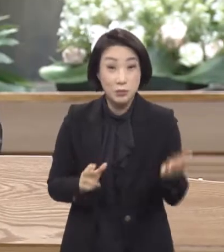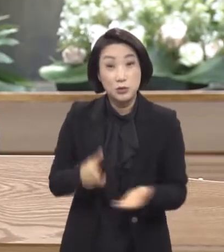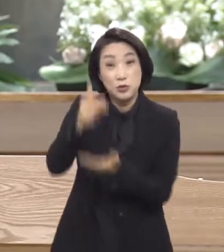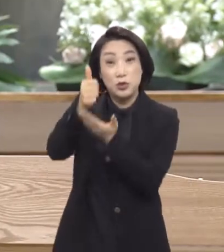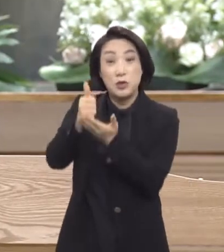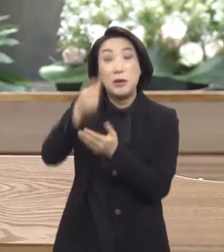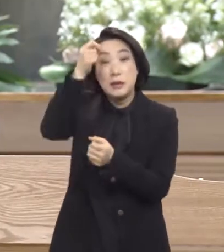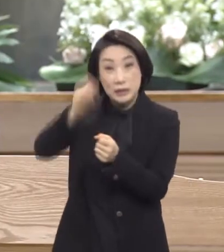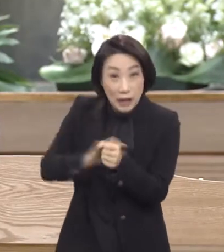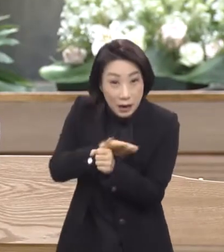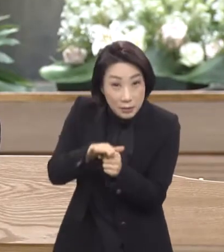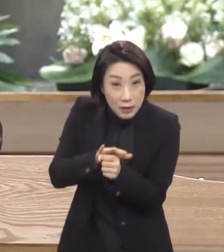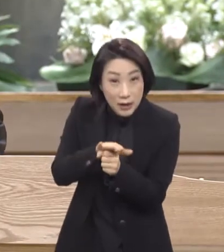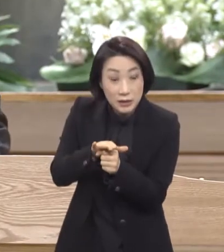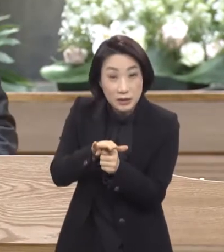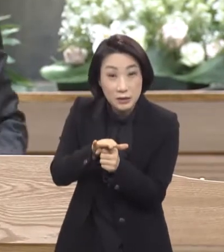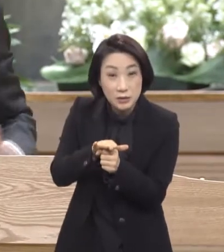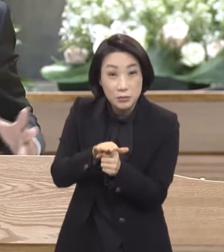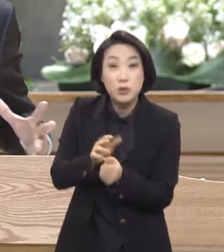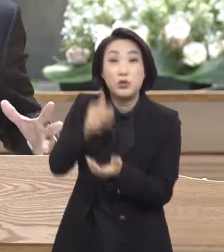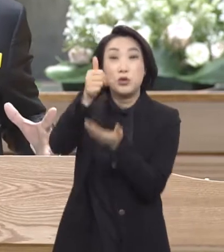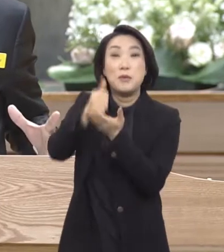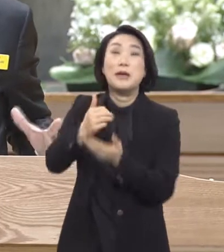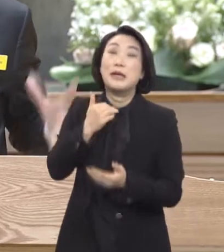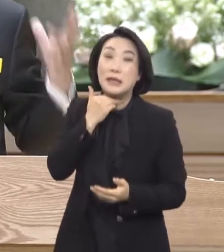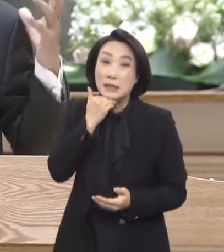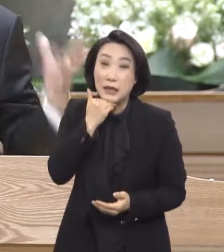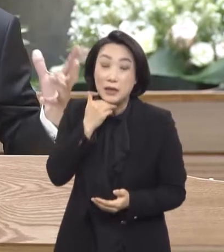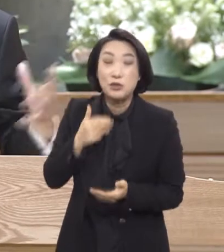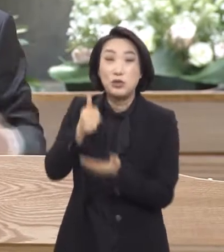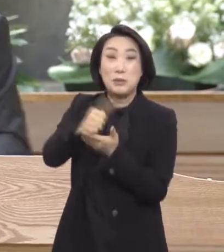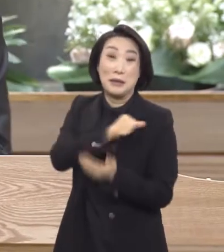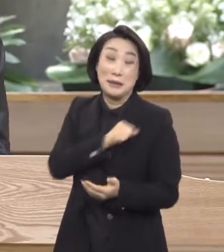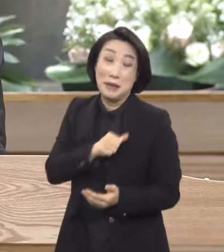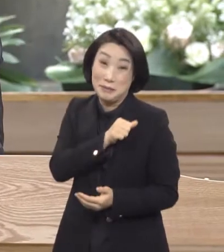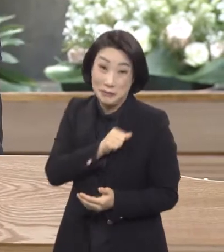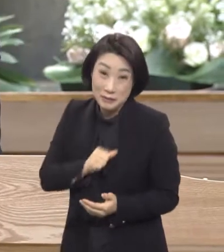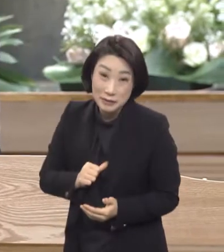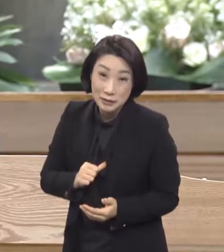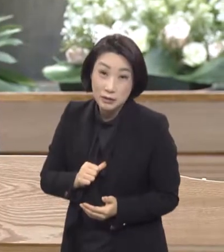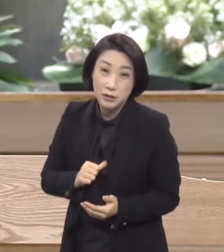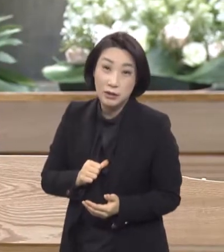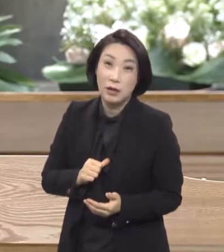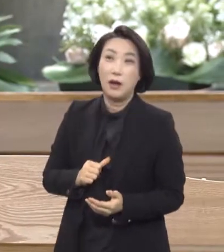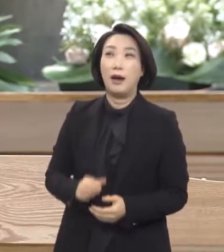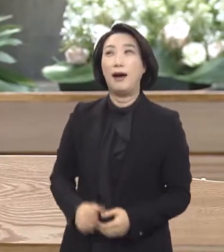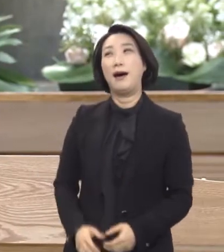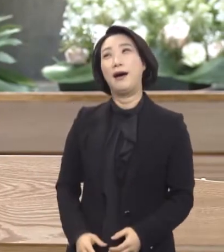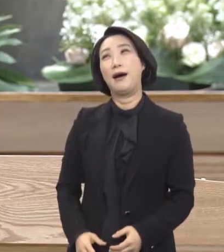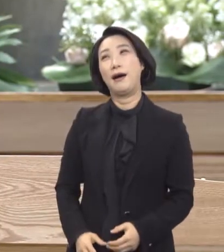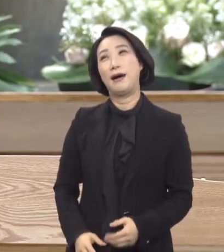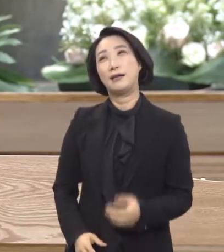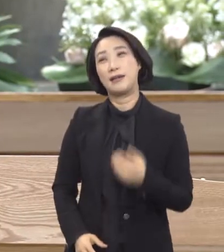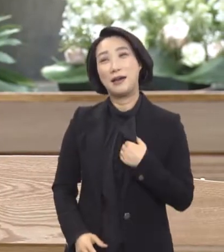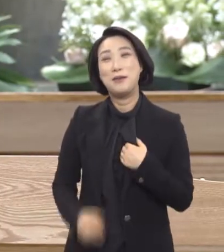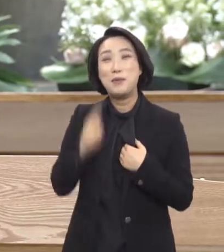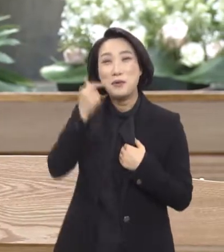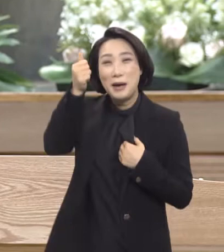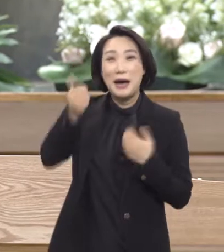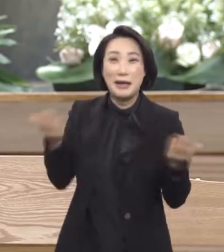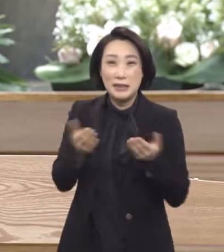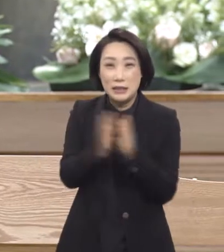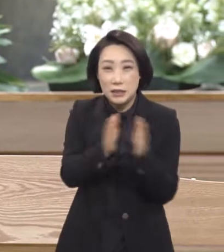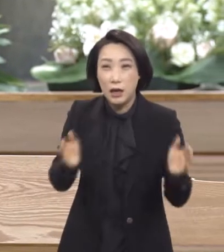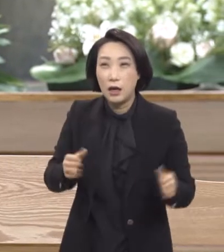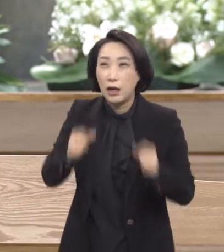주님의 자비하심과 주님의 기다리심과 견디심이 저는요 목회해가면서 그걸